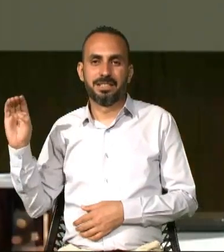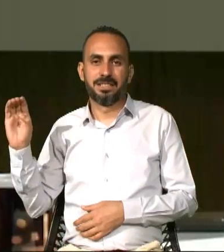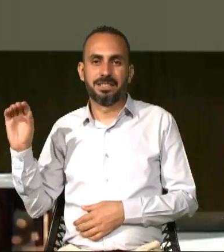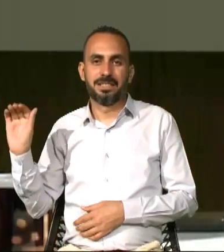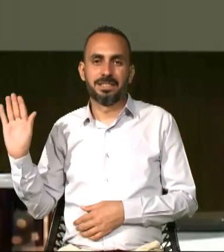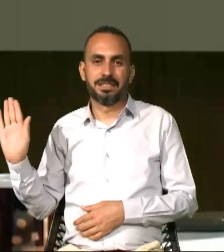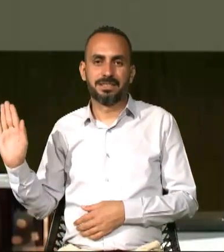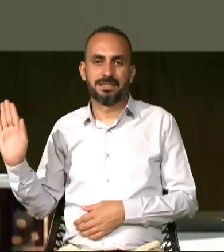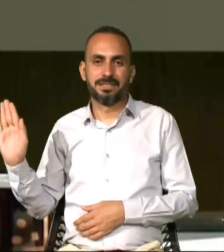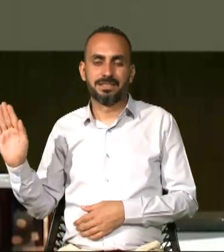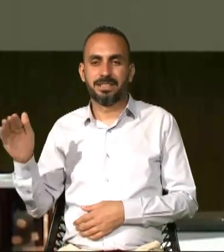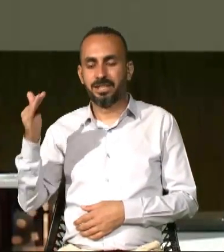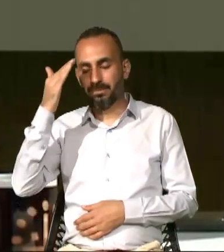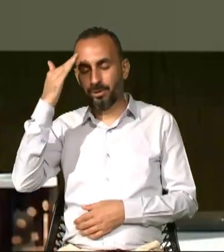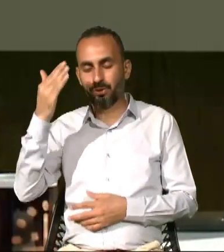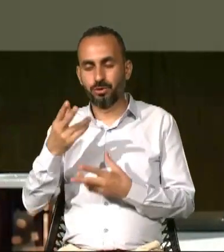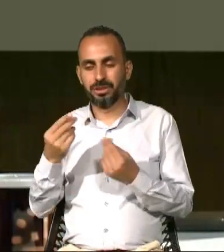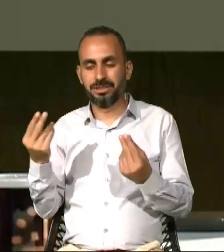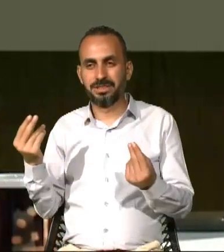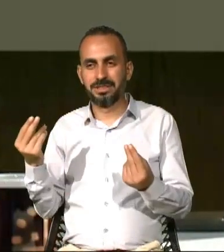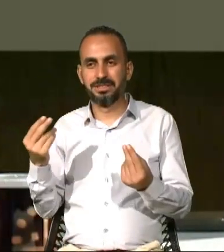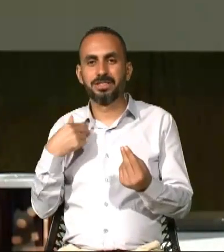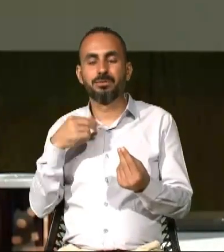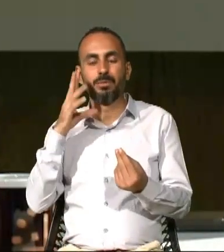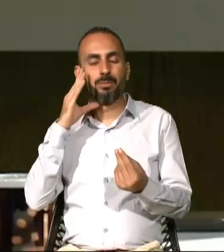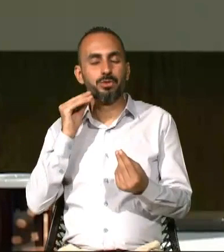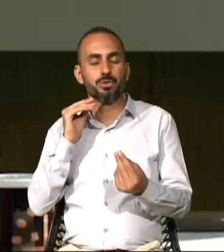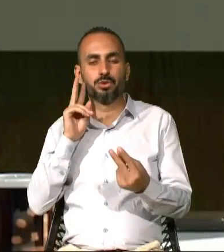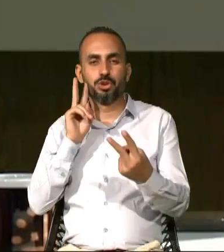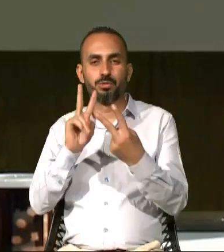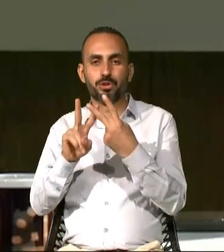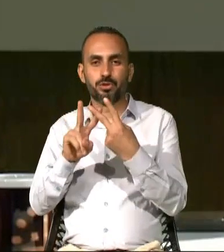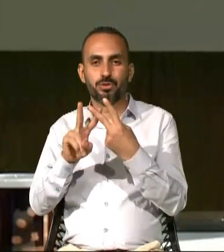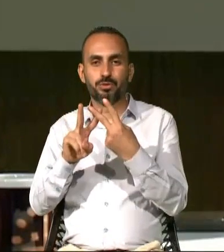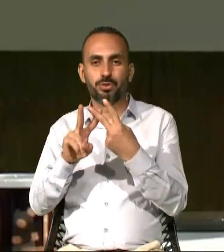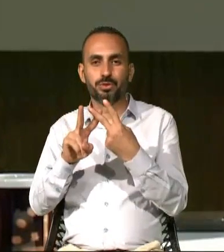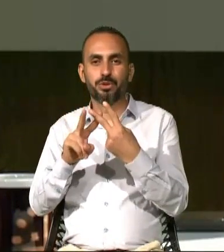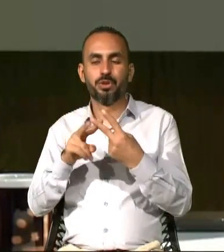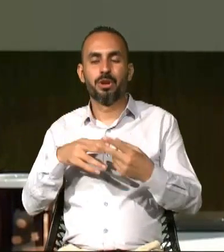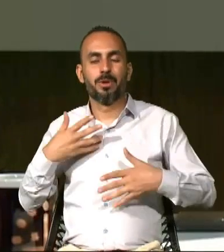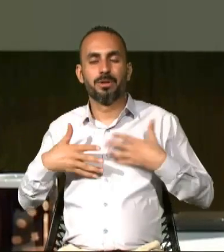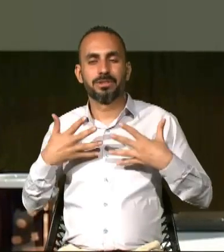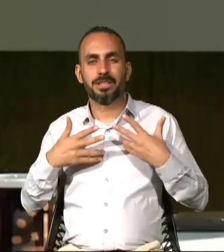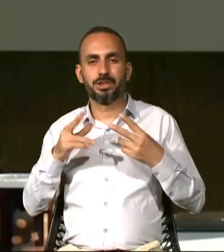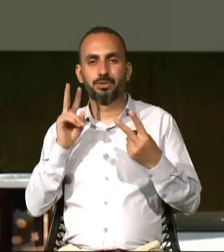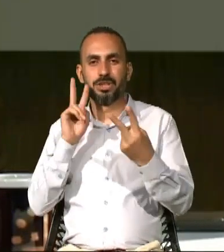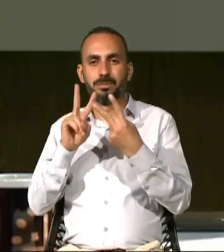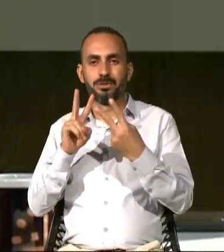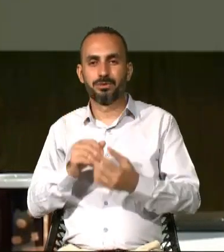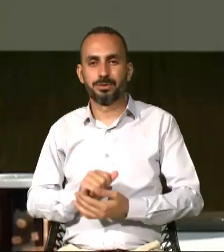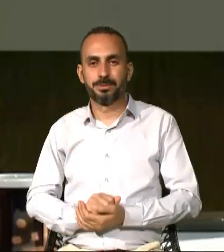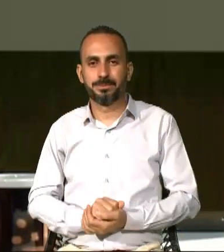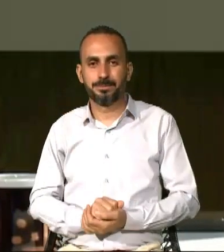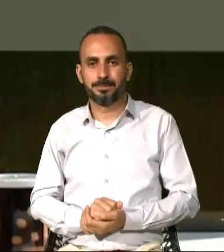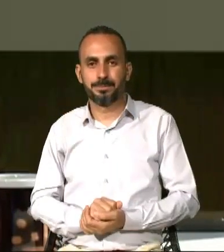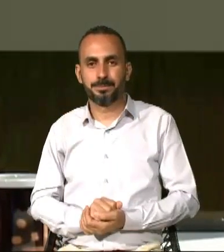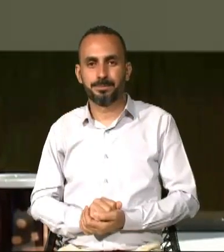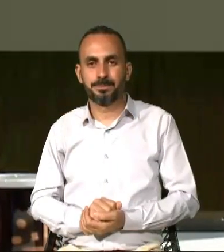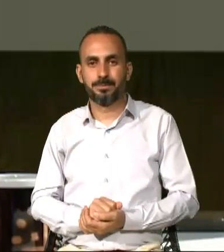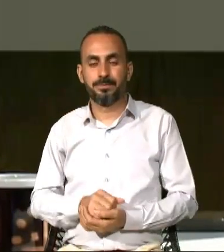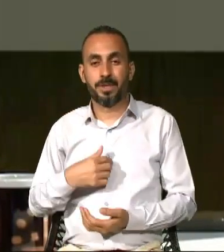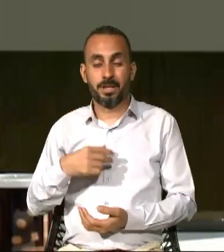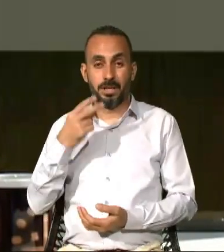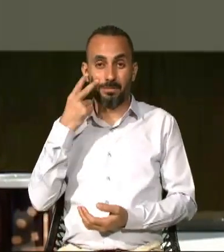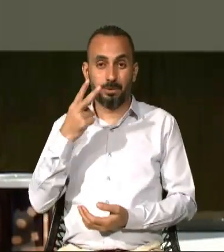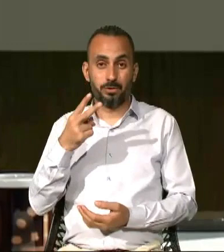مشجعني اني اكون بجد بسمع صوتكم، وشرف ليا. ربنا يبارك. الله يخليك يا جون. الله يخليك. أنا متابع الحلقة